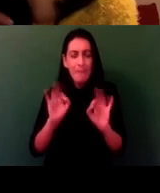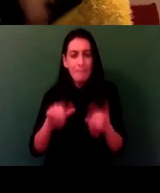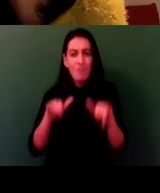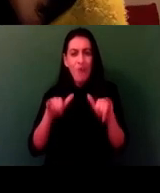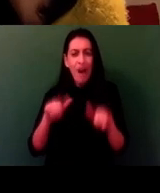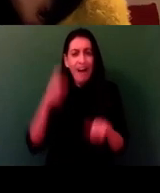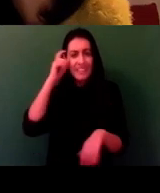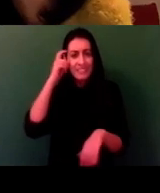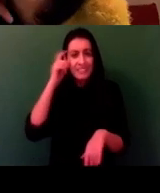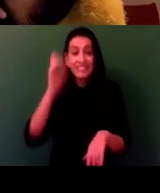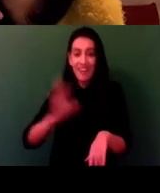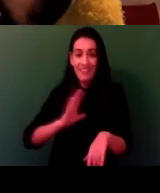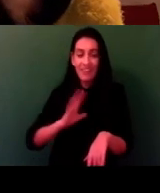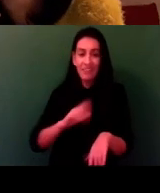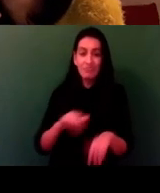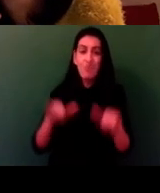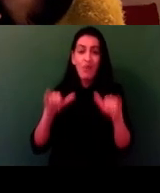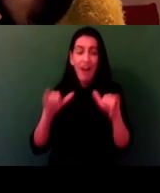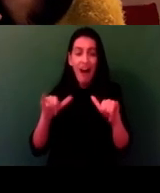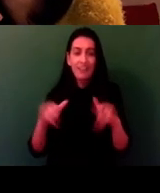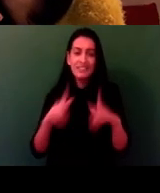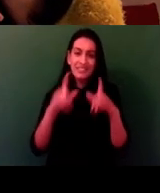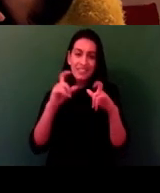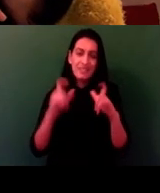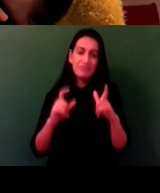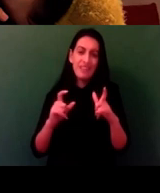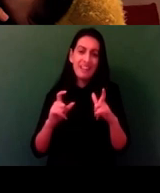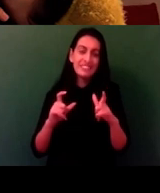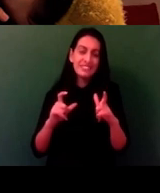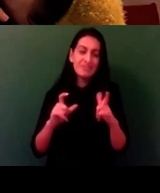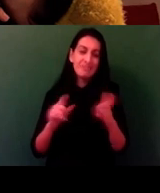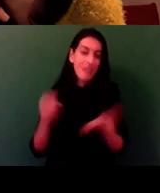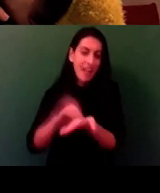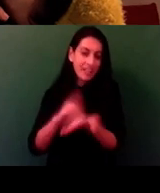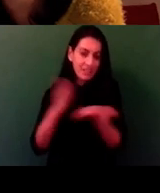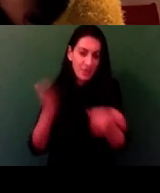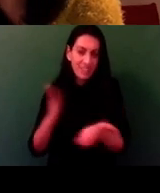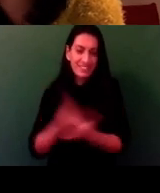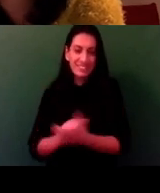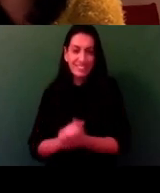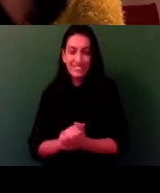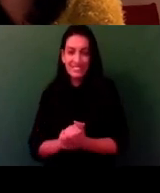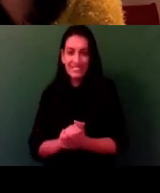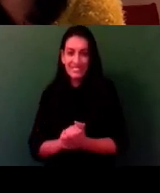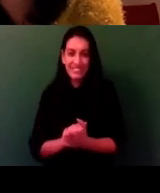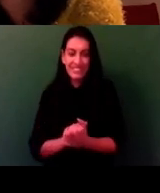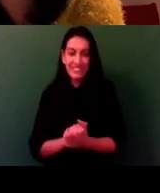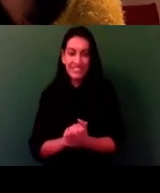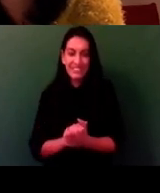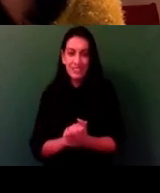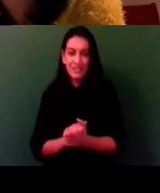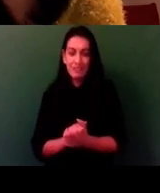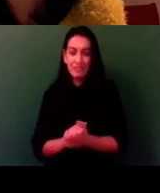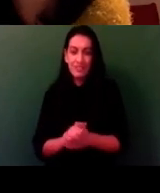Onu işe gidiyor. Kırdılar onu. Artık renderlarda hani bizden diyebilmek için sanırım işte başörtülü